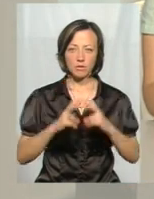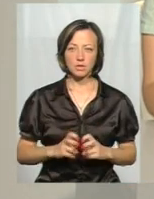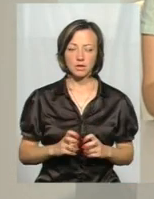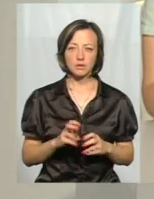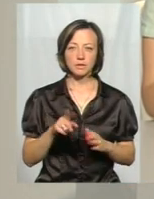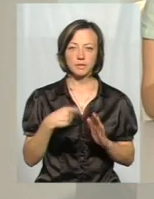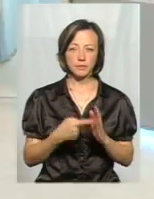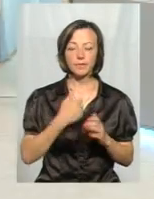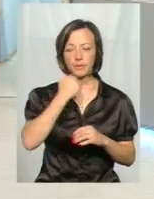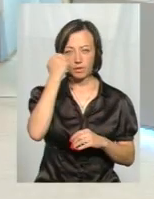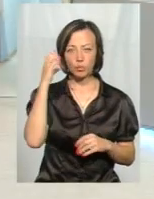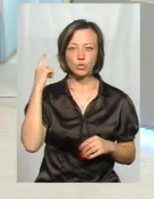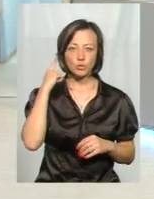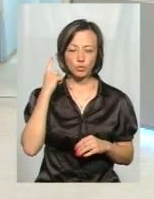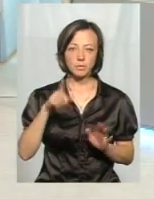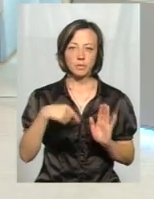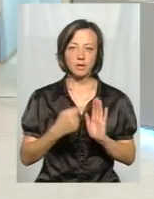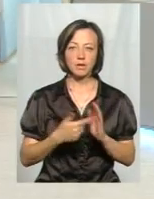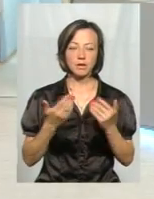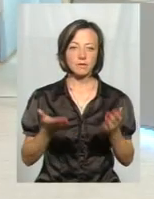ми почули ваше питання.